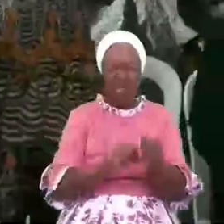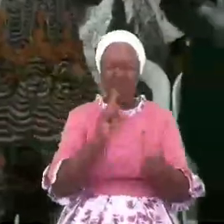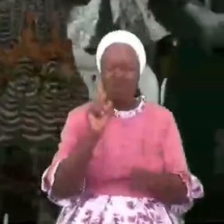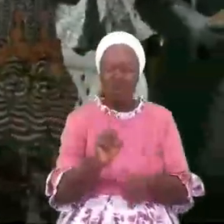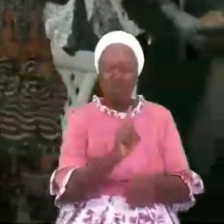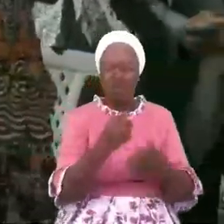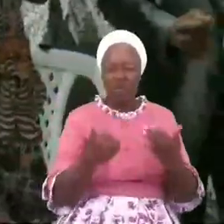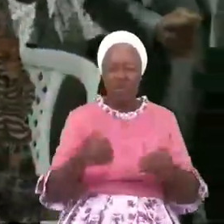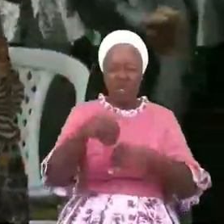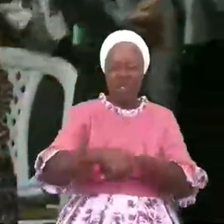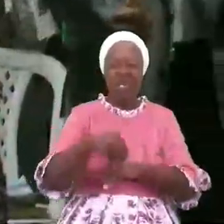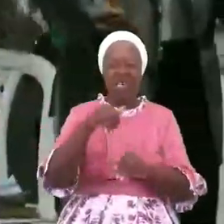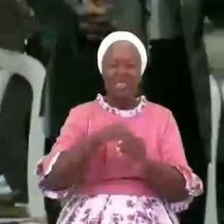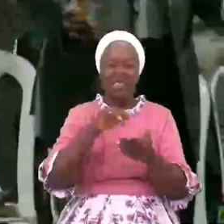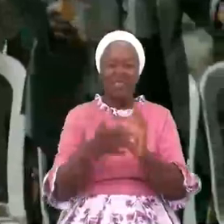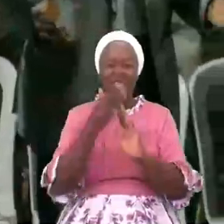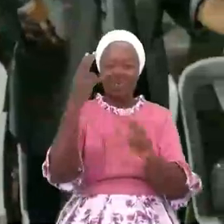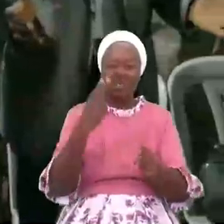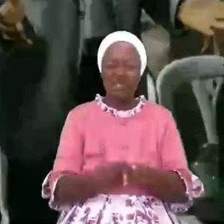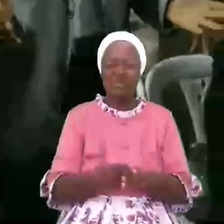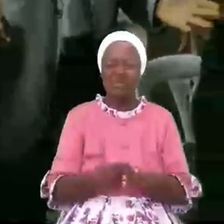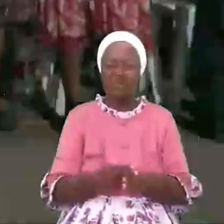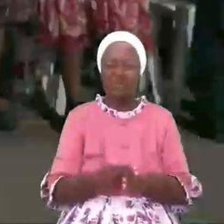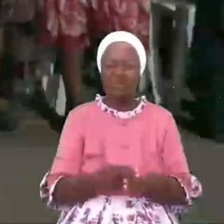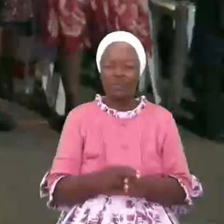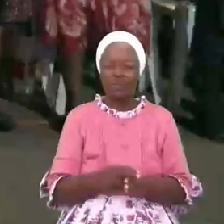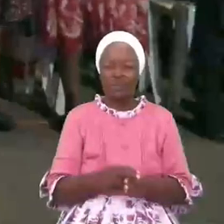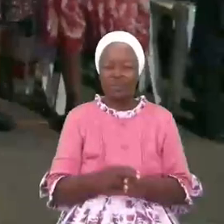ce soir au nom de Jésus.